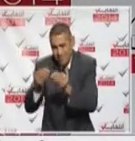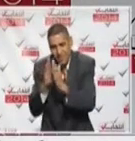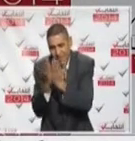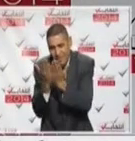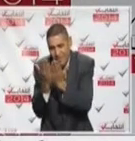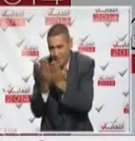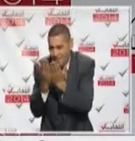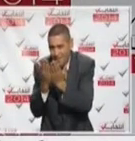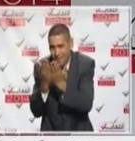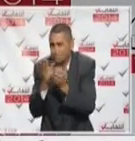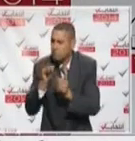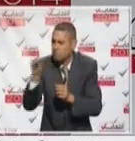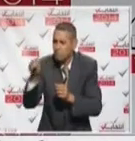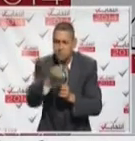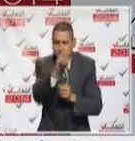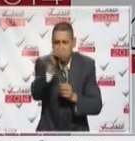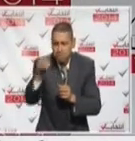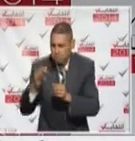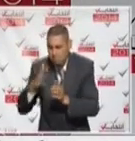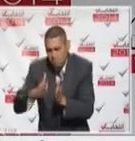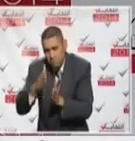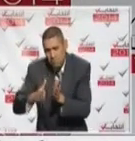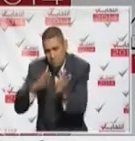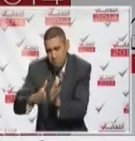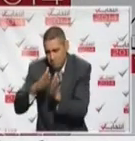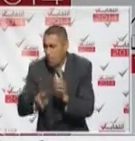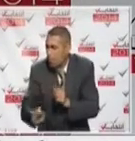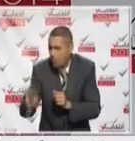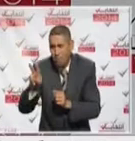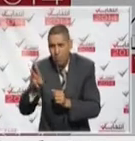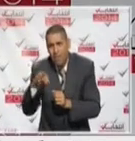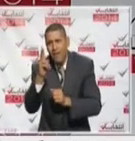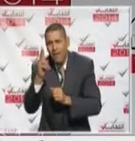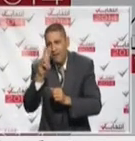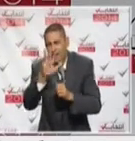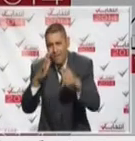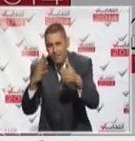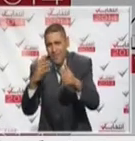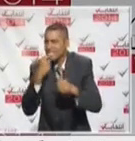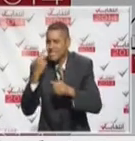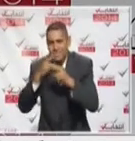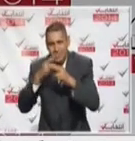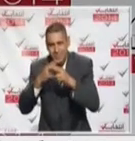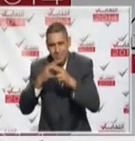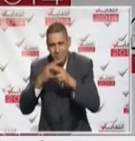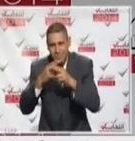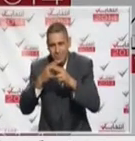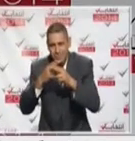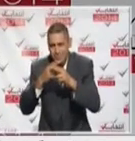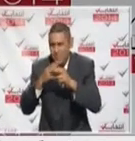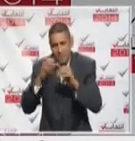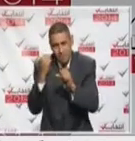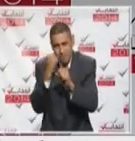مجاني في الحافلات والقطارات لمن اتم ال من العمر رابعا انشاء وزاره ترعى